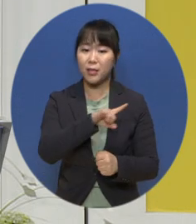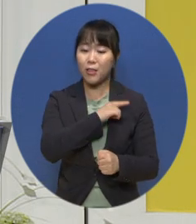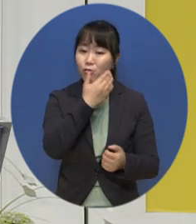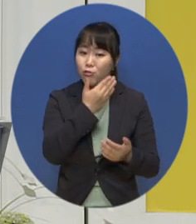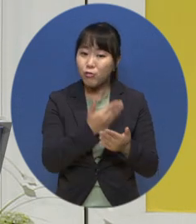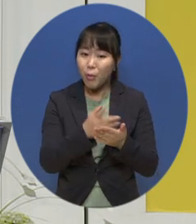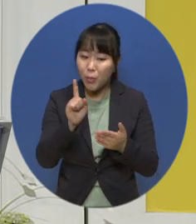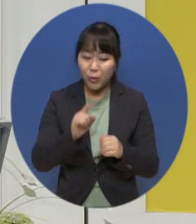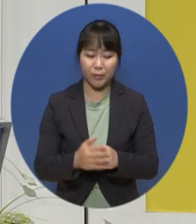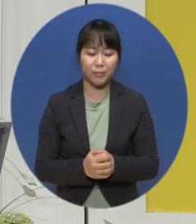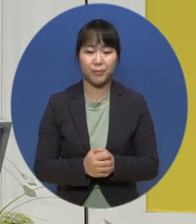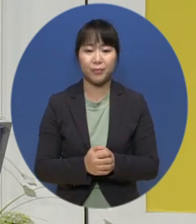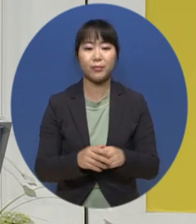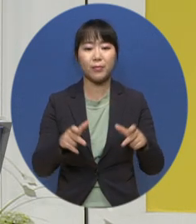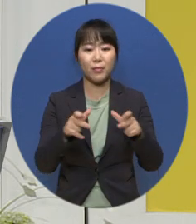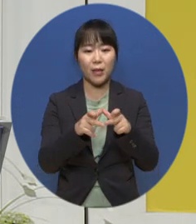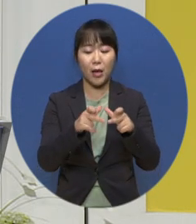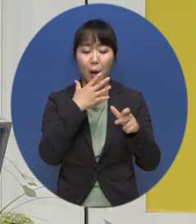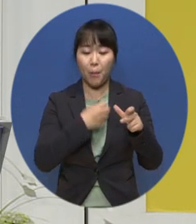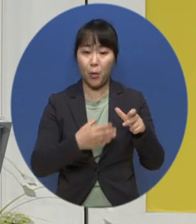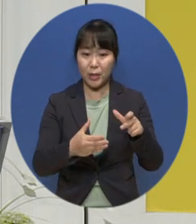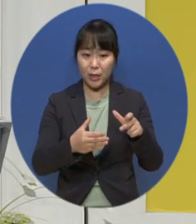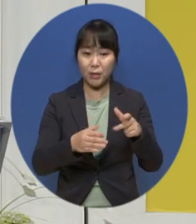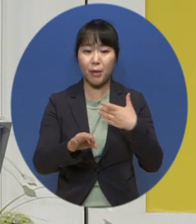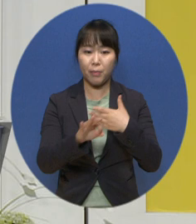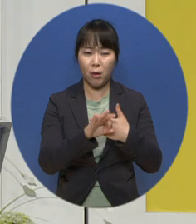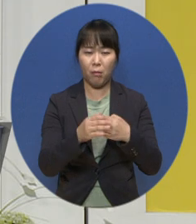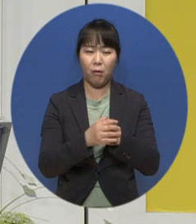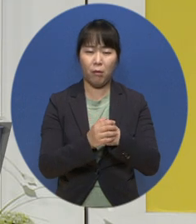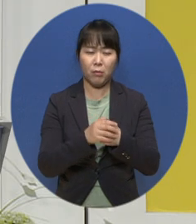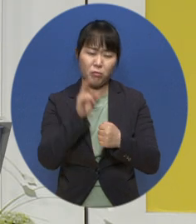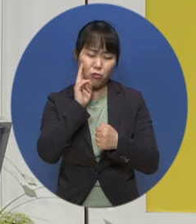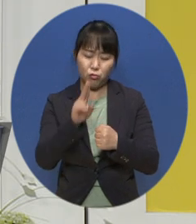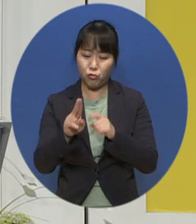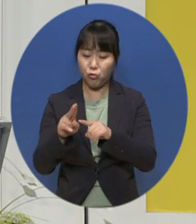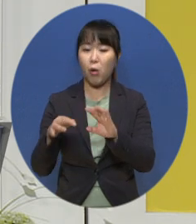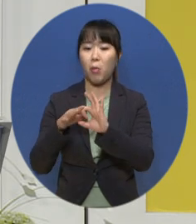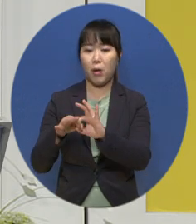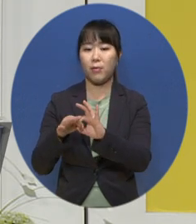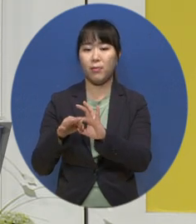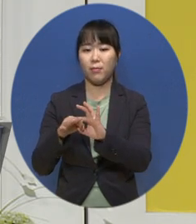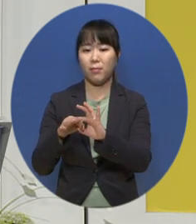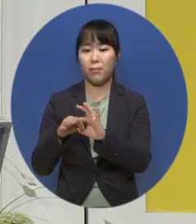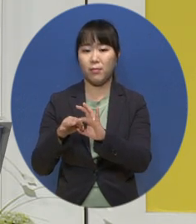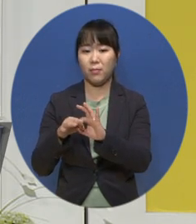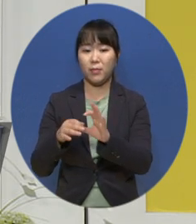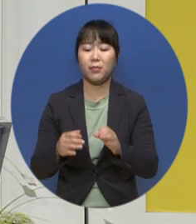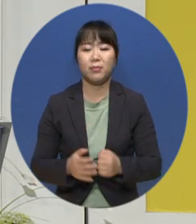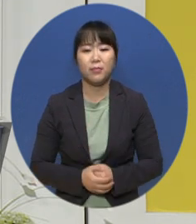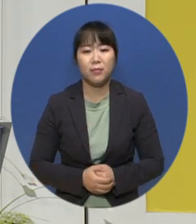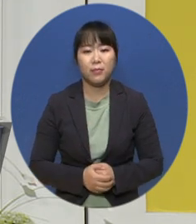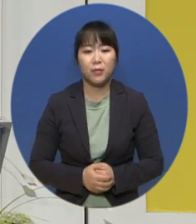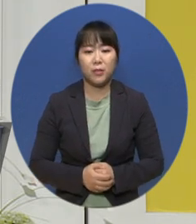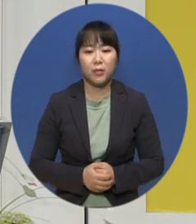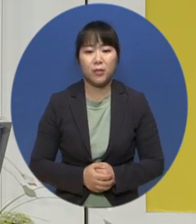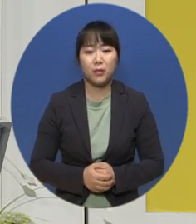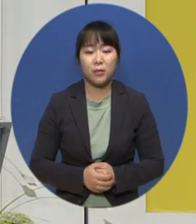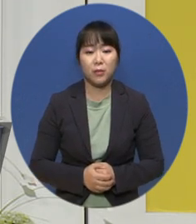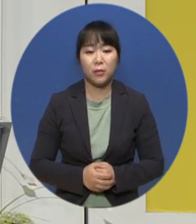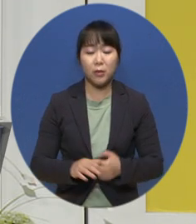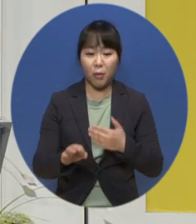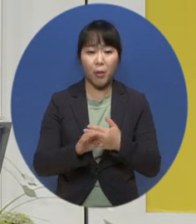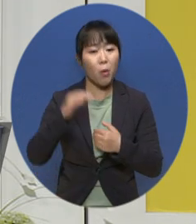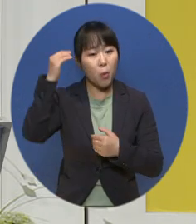중요한 것이 장의 목표라면 중점을 위주 해야된다고 생각해요 예 그래 된다면